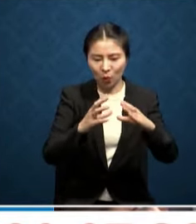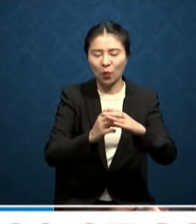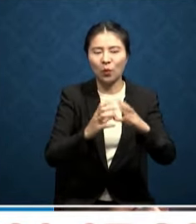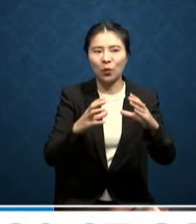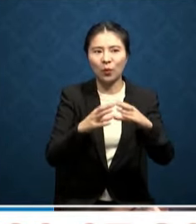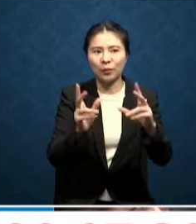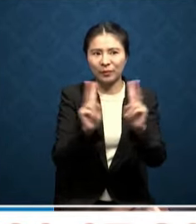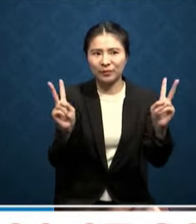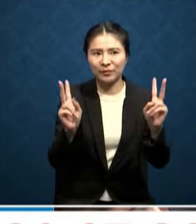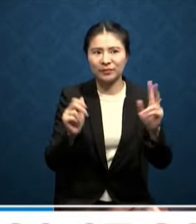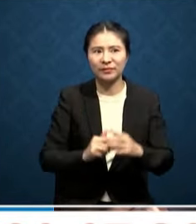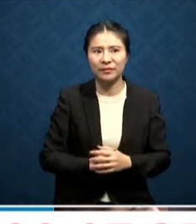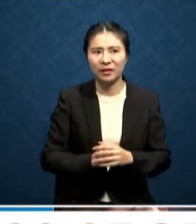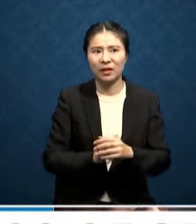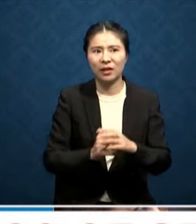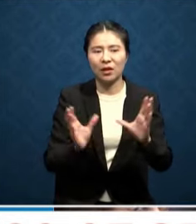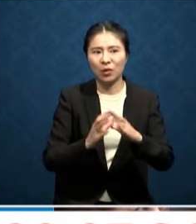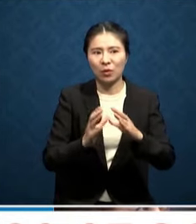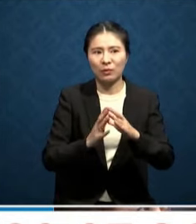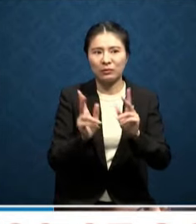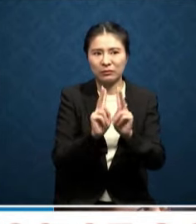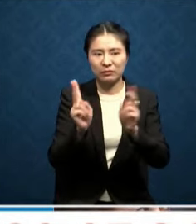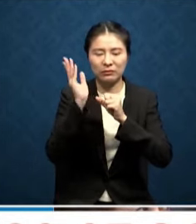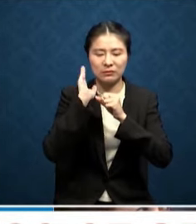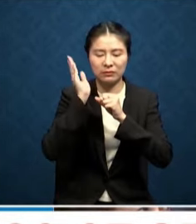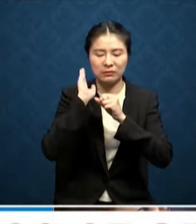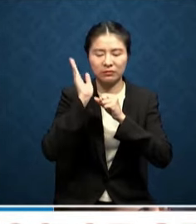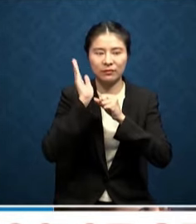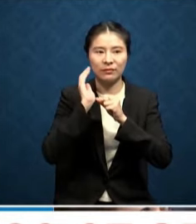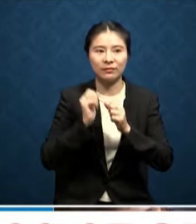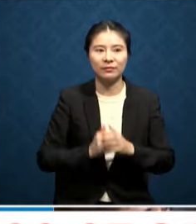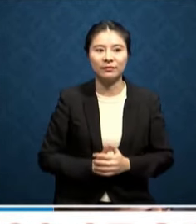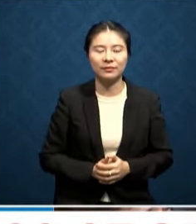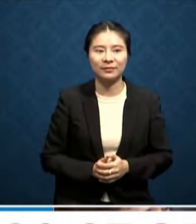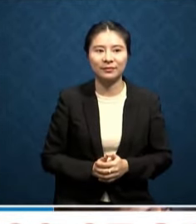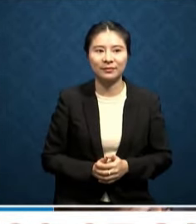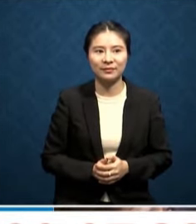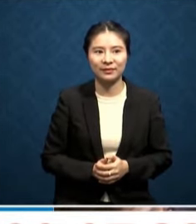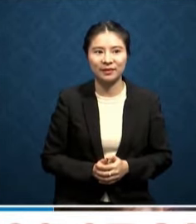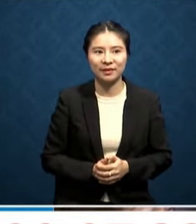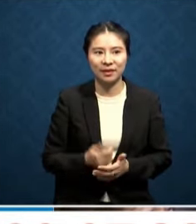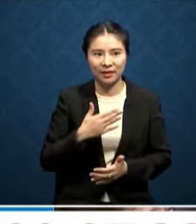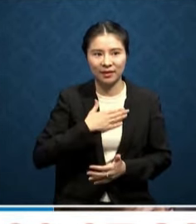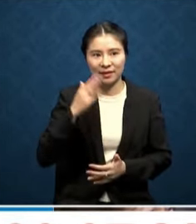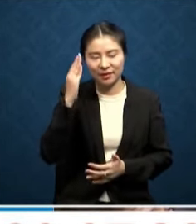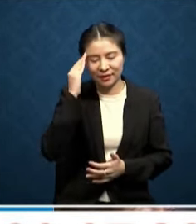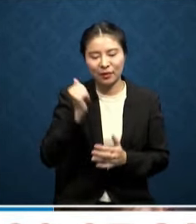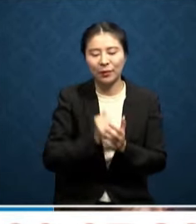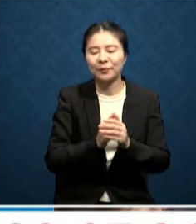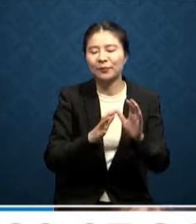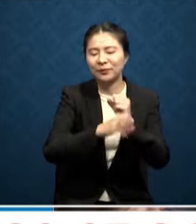บอกว่าเป็นเป็นทีมชี้แจงที่น่าจะใหญ่ที่สุดเลยแล้วก็ทำให้ฮนได้ทราบว่าบทบาทของ